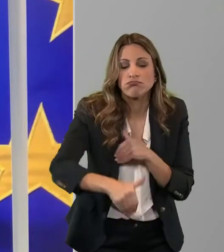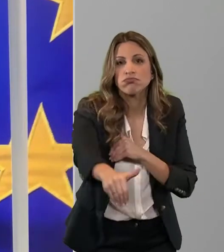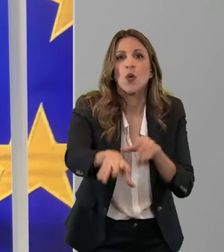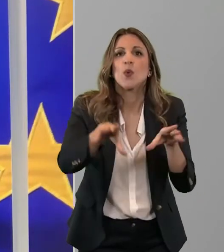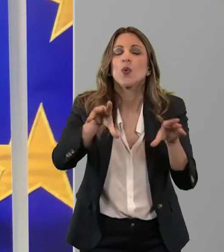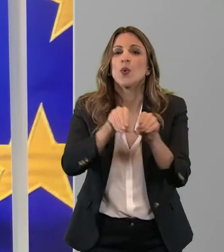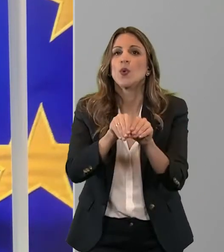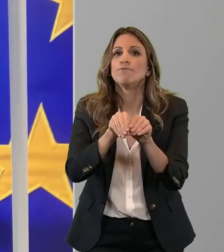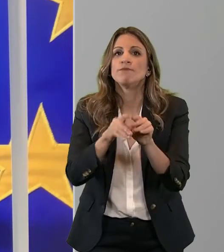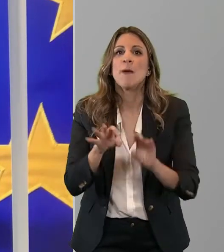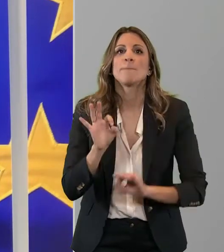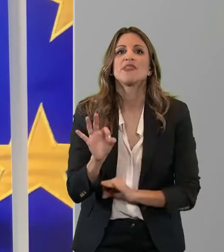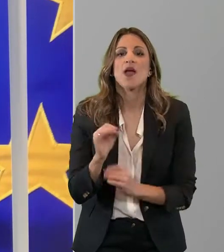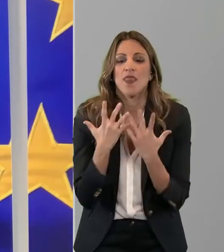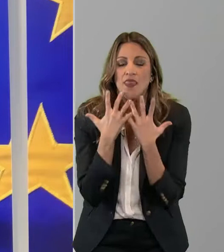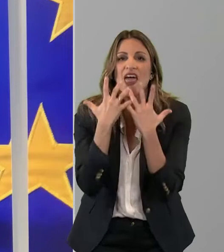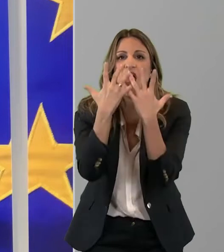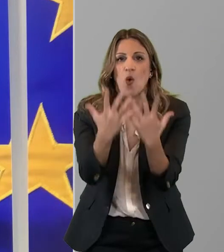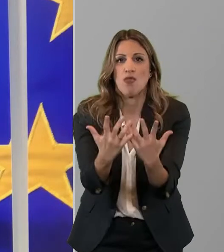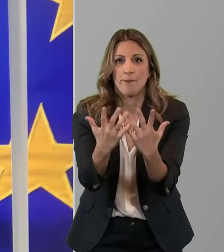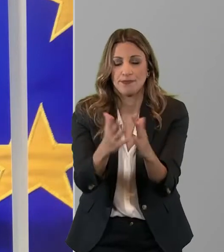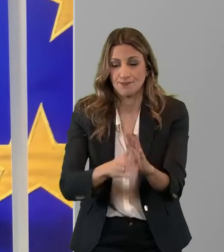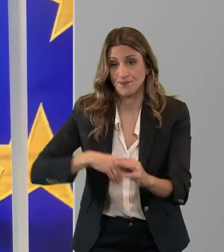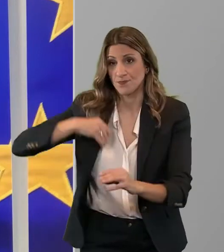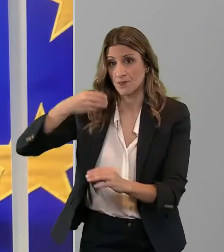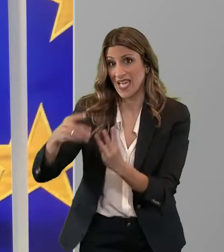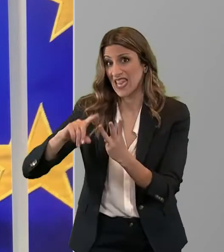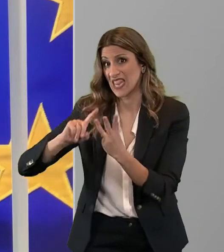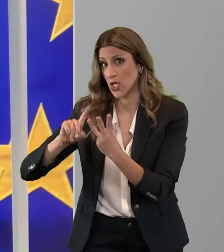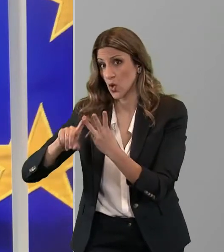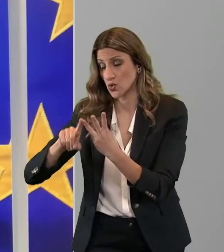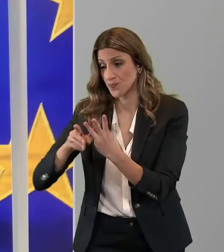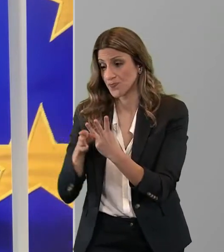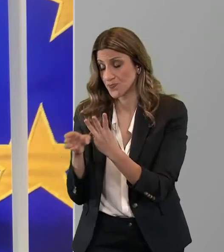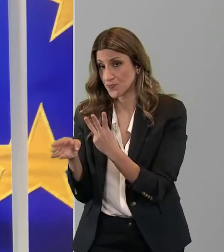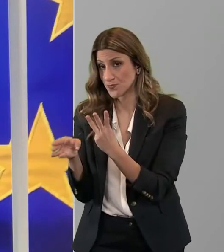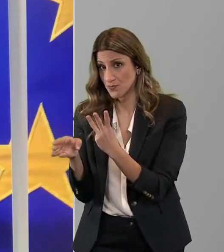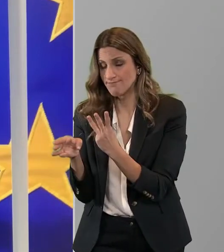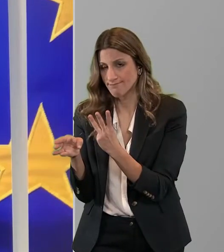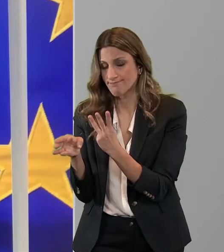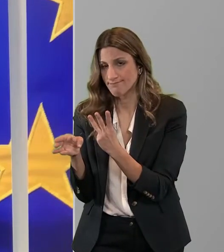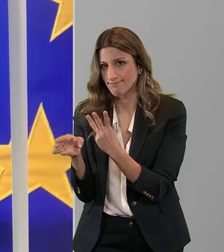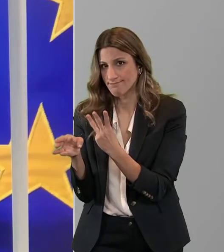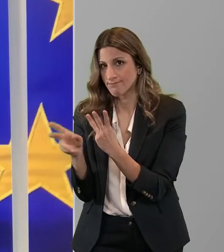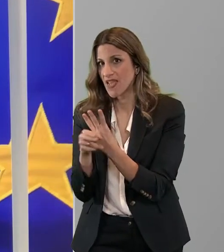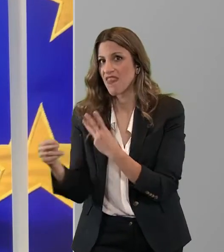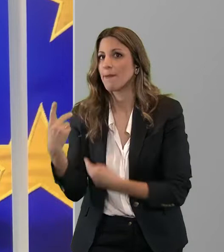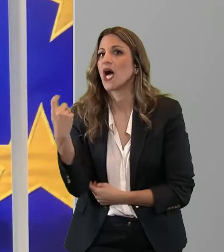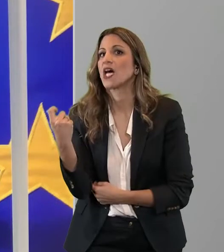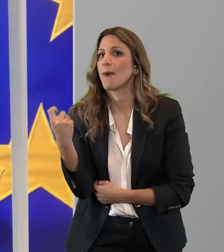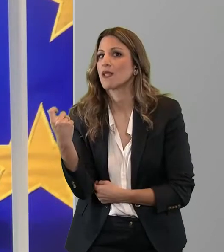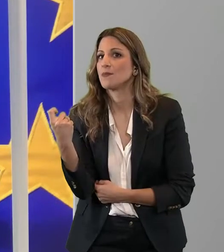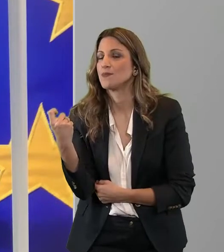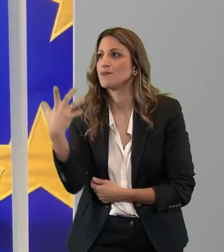για την ψηφιακή δεκαετία και ο τρίτος πυλώνας φυσικά είναι ο πυλώνας των πόρων και